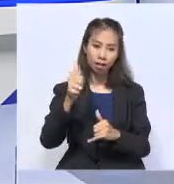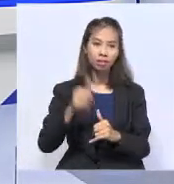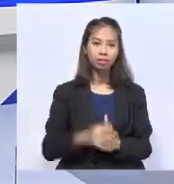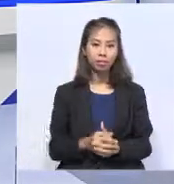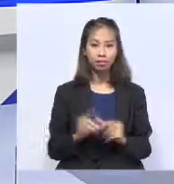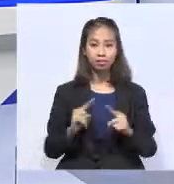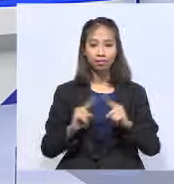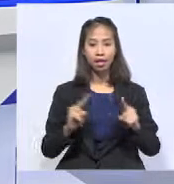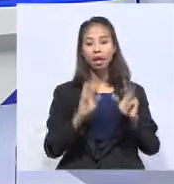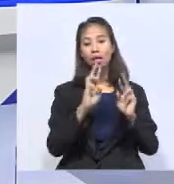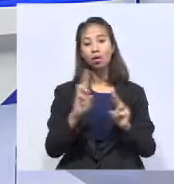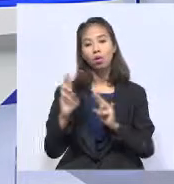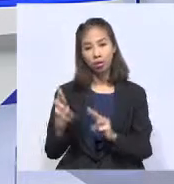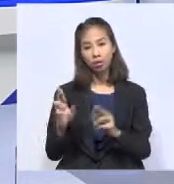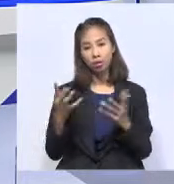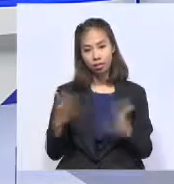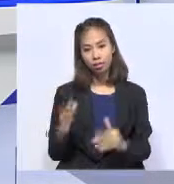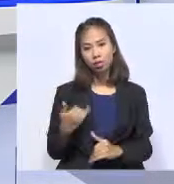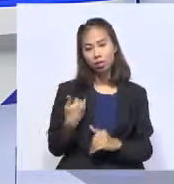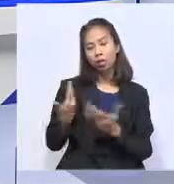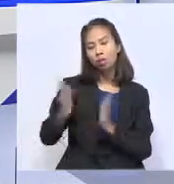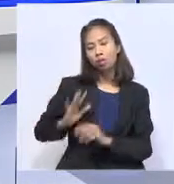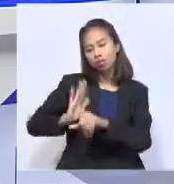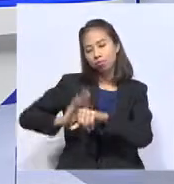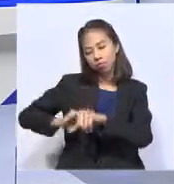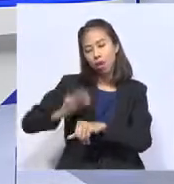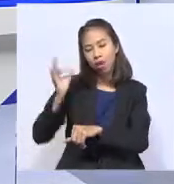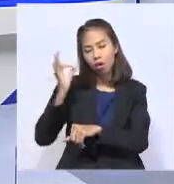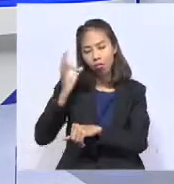ตอนต้นนะคะแต่ว่าให้ระมัดระวังแล้วก็ฟังคำเตือนของเจ้าหน้าที่อย่างเคร่งครัดด้วยนะคะ